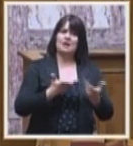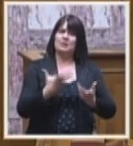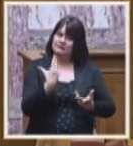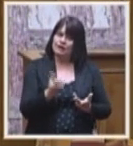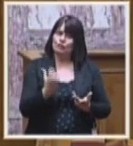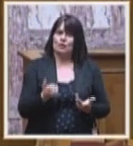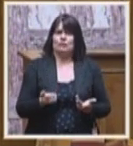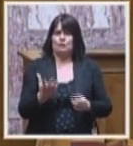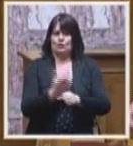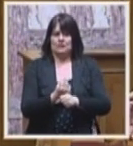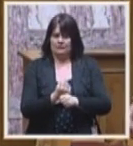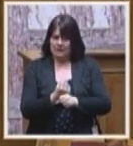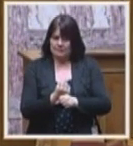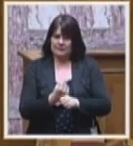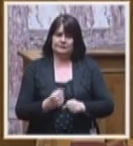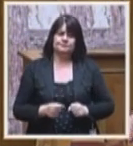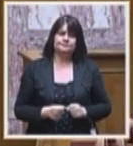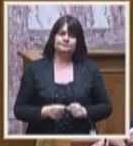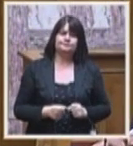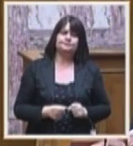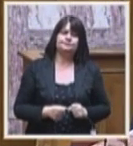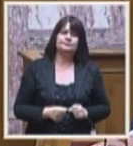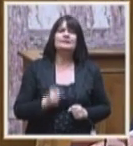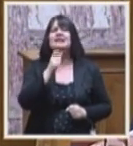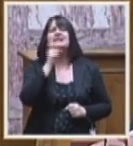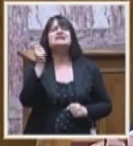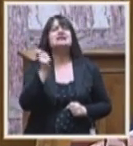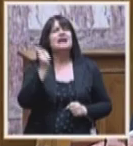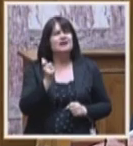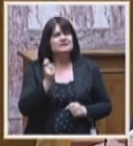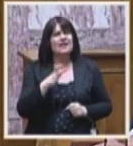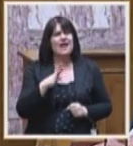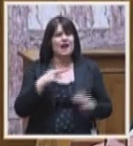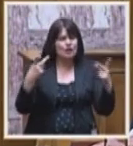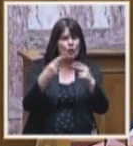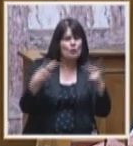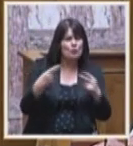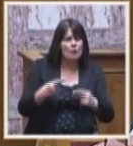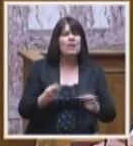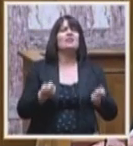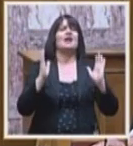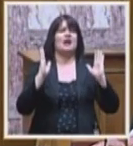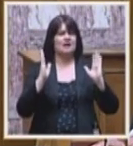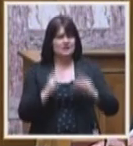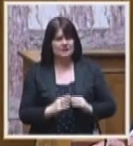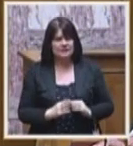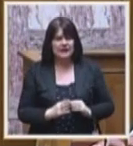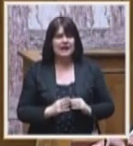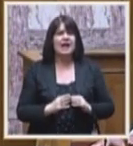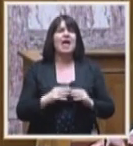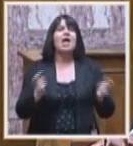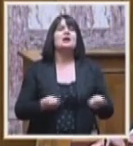κάνουμε, από τις γενικευμένες συντάξεις που θέλανε να κόψουν, που δεν έγινε, από την μείωση των